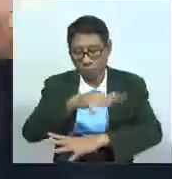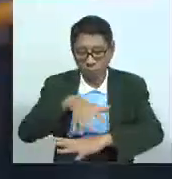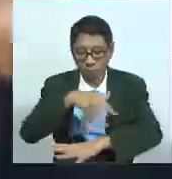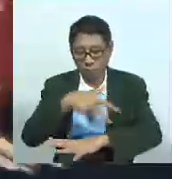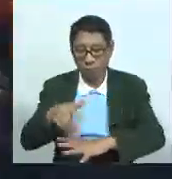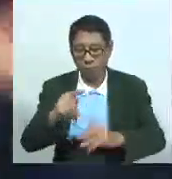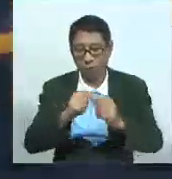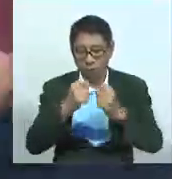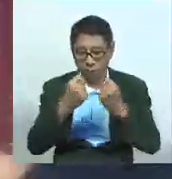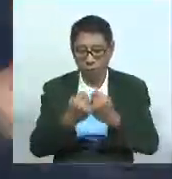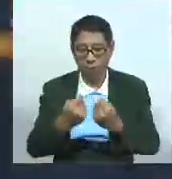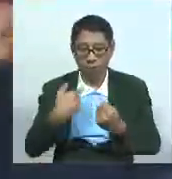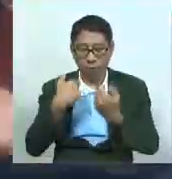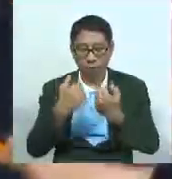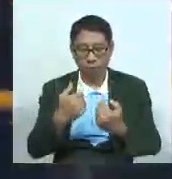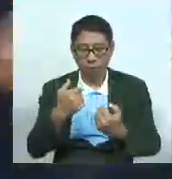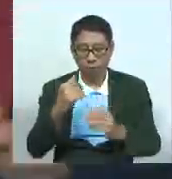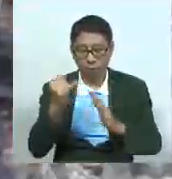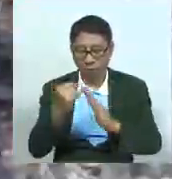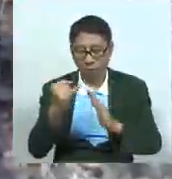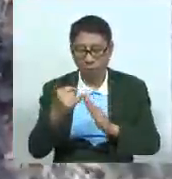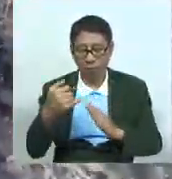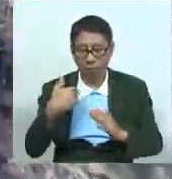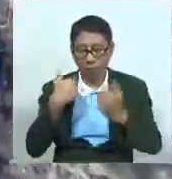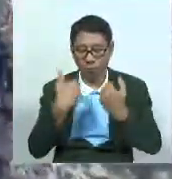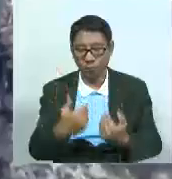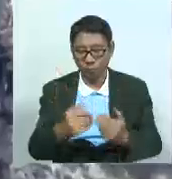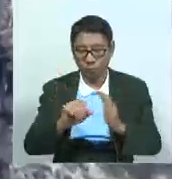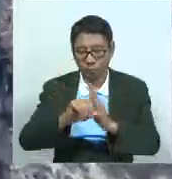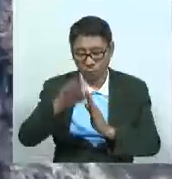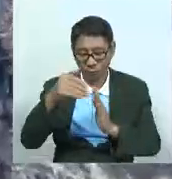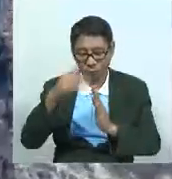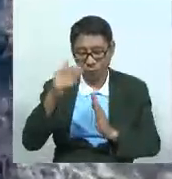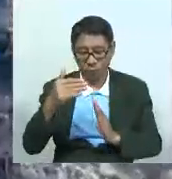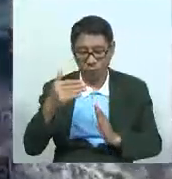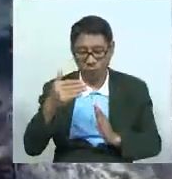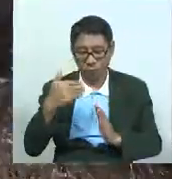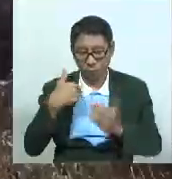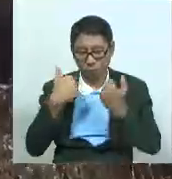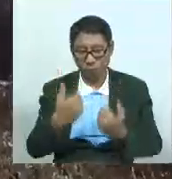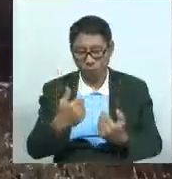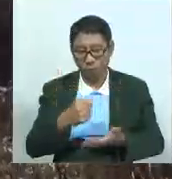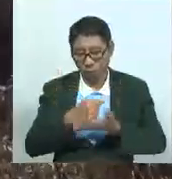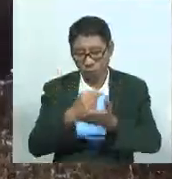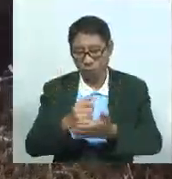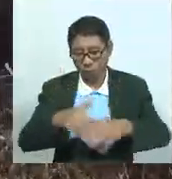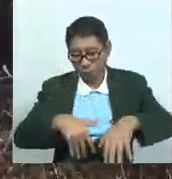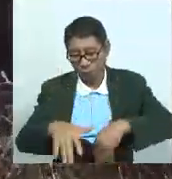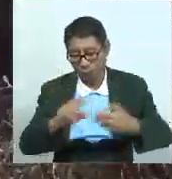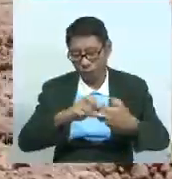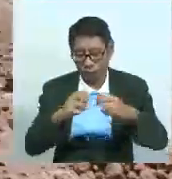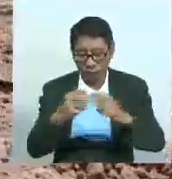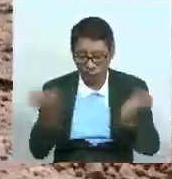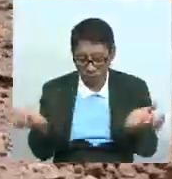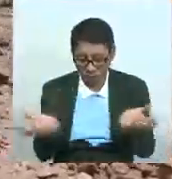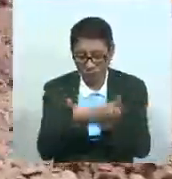มังตำบลแม่เจ้าอยู่หัวบ้านลานควายตำบลการะเกดอำเภอเชียนใหญ่ครับด้านการช่วยเหลือประชาชนที่ได้รับผลกระ